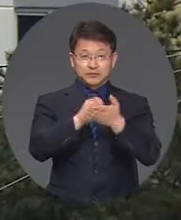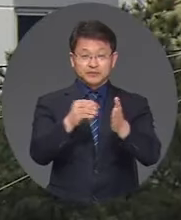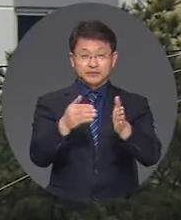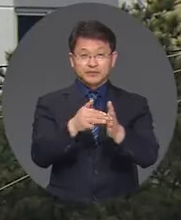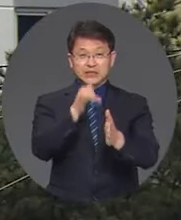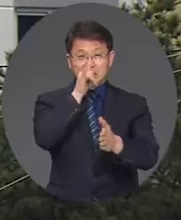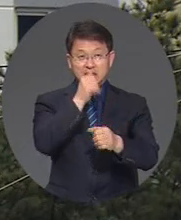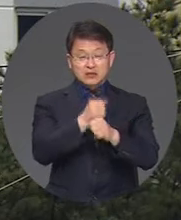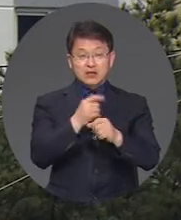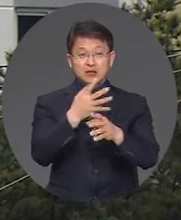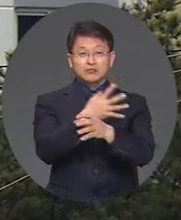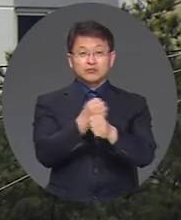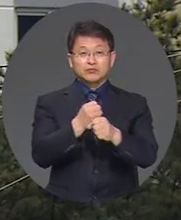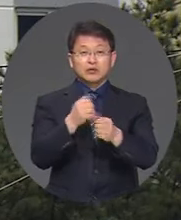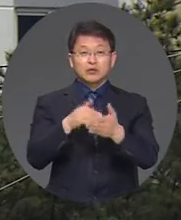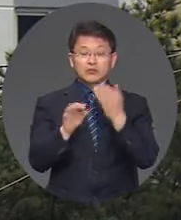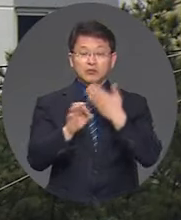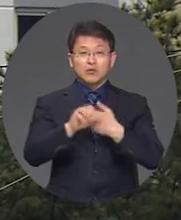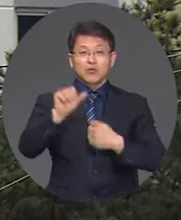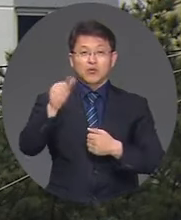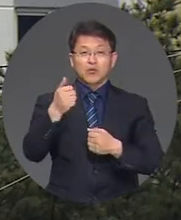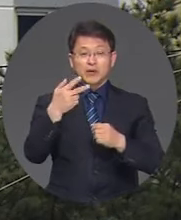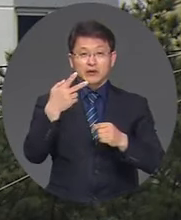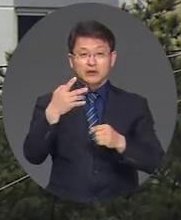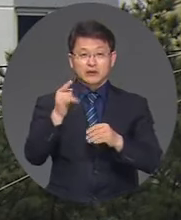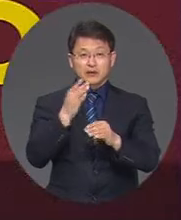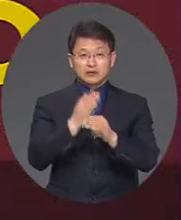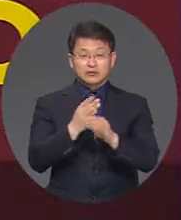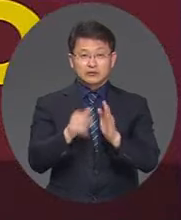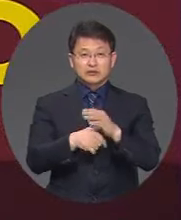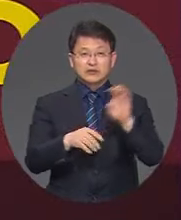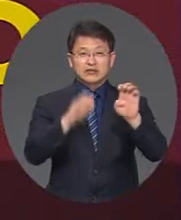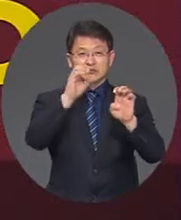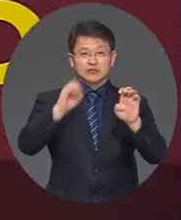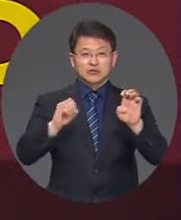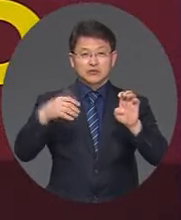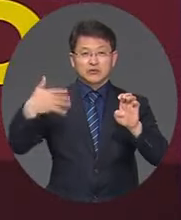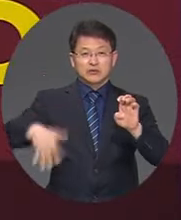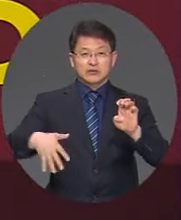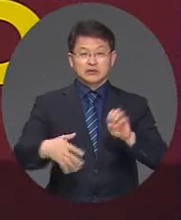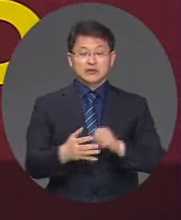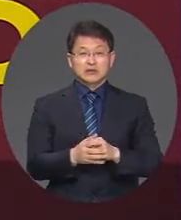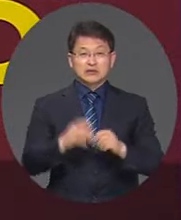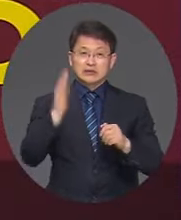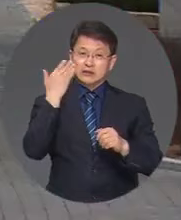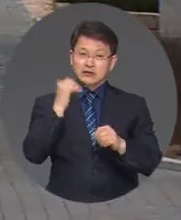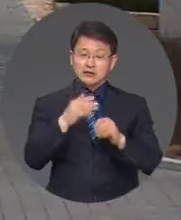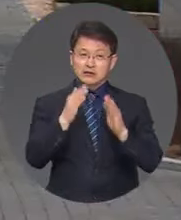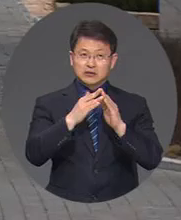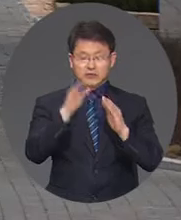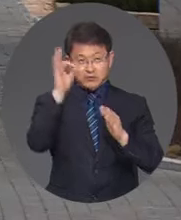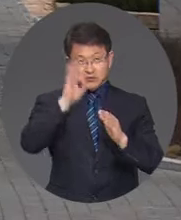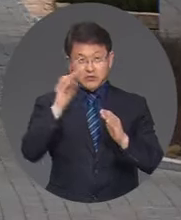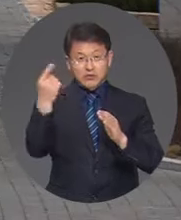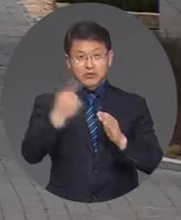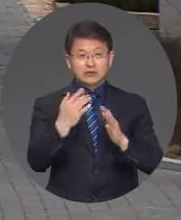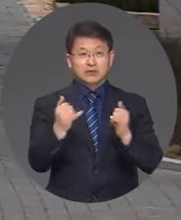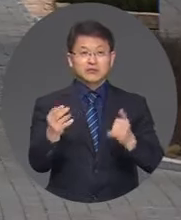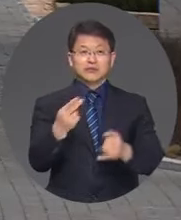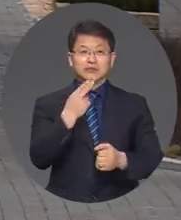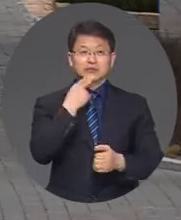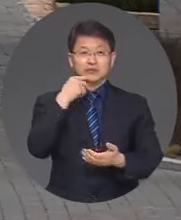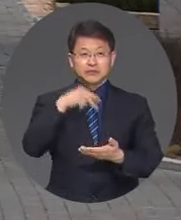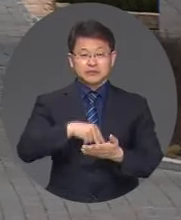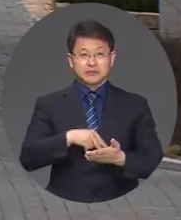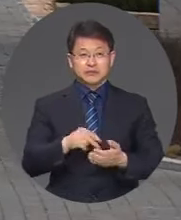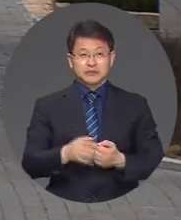시작했지만 분양률은 500여 세대 중 40% 넘지 않습니다 최근엔 집을 보러 오는 사람도 찾기 힘든